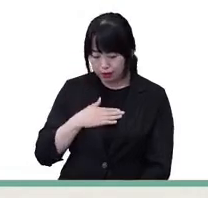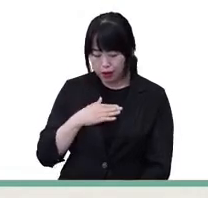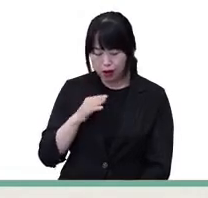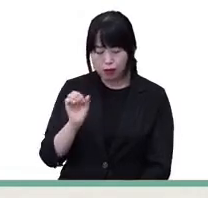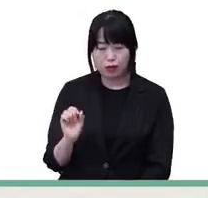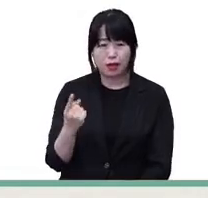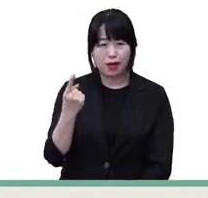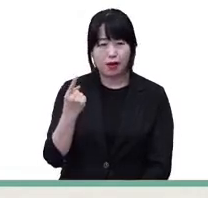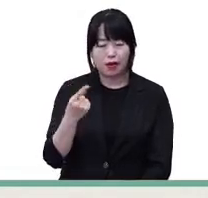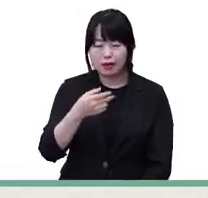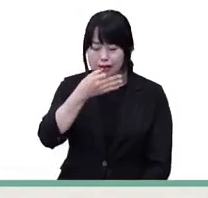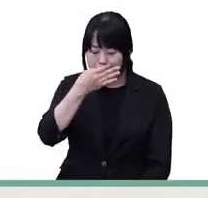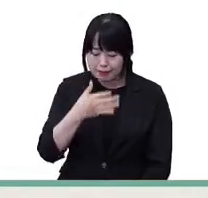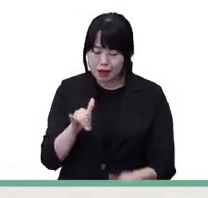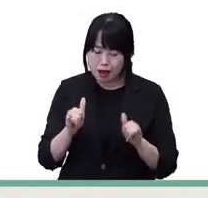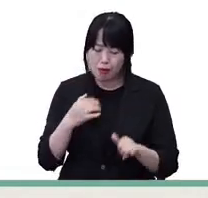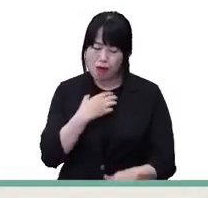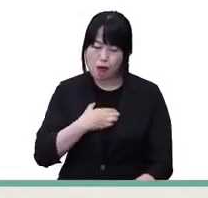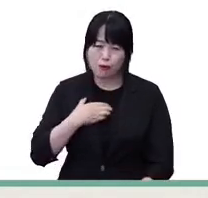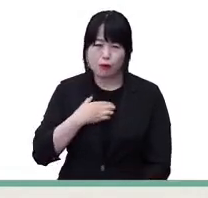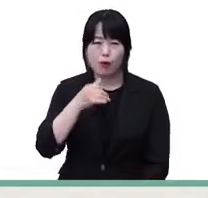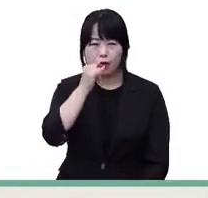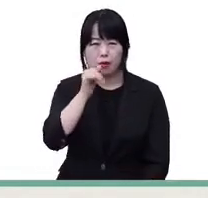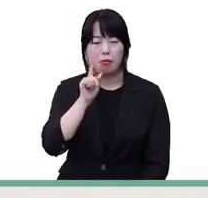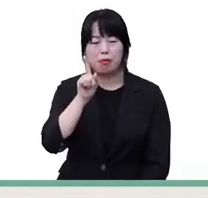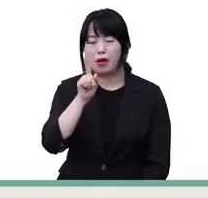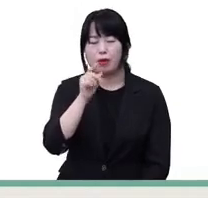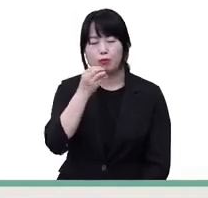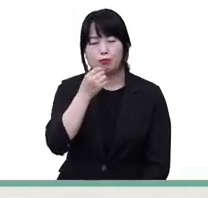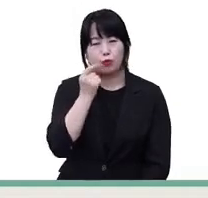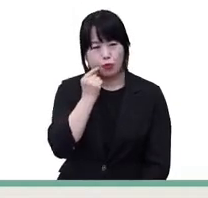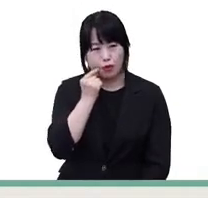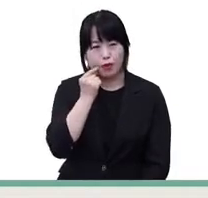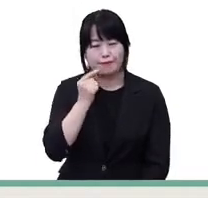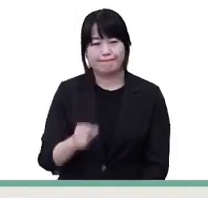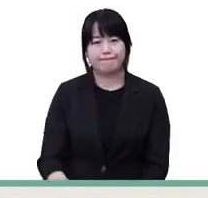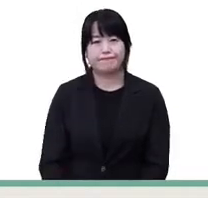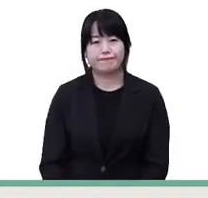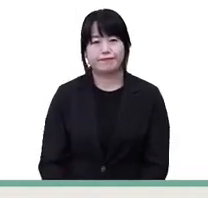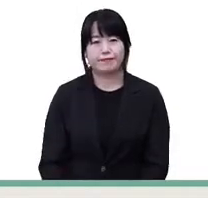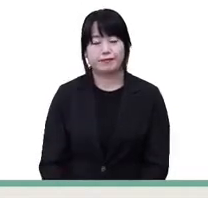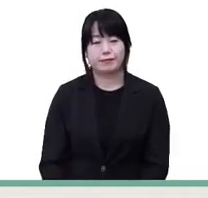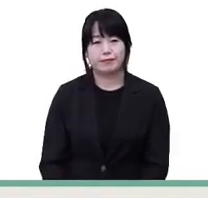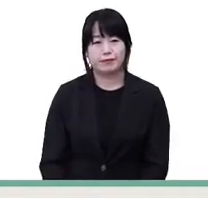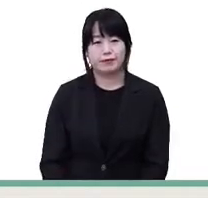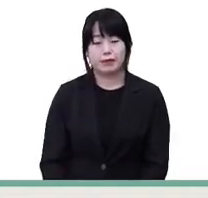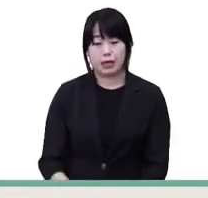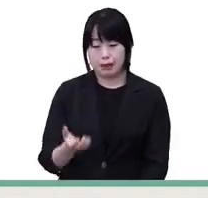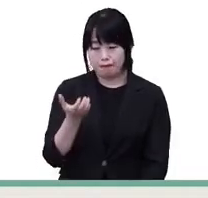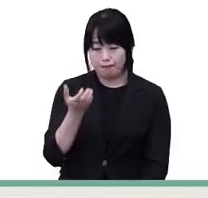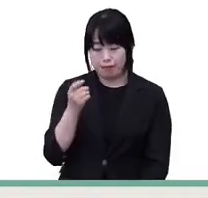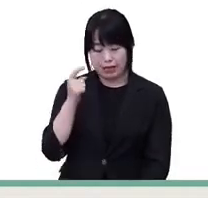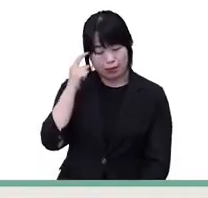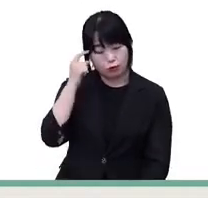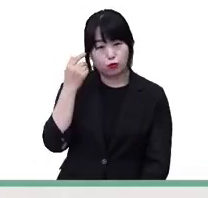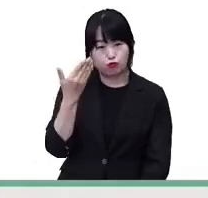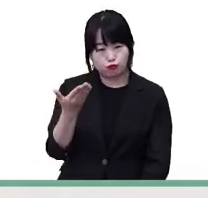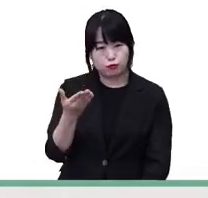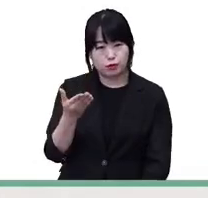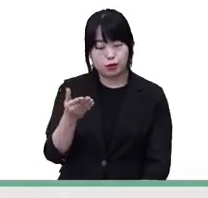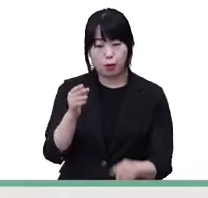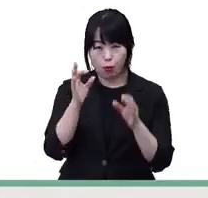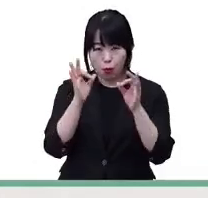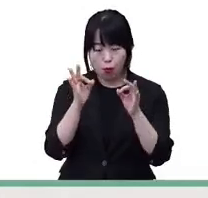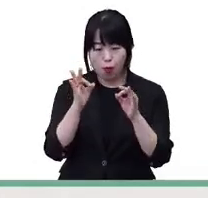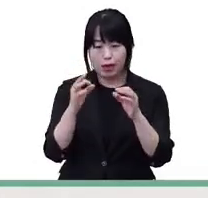힘들어할까 봐 걱정돼서 말하지 않는 경우가 많이 있습니다. 그래서 우리가 사전 질문을 받았을 때, 그리고